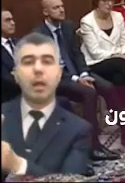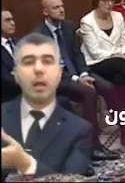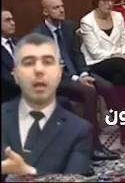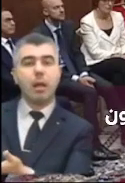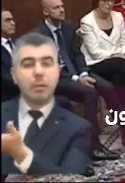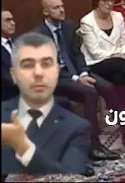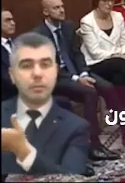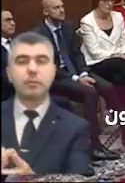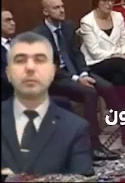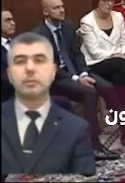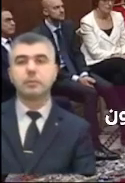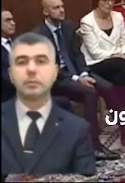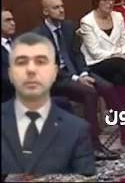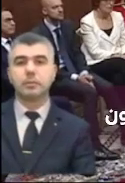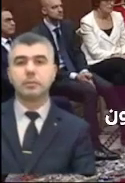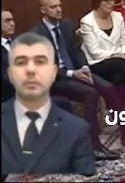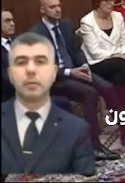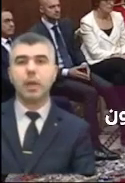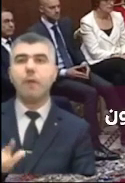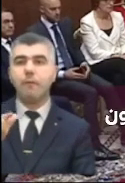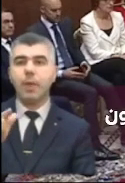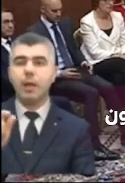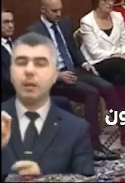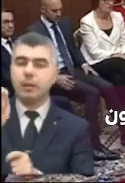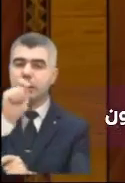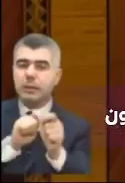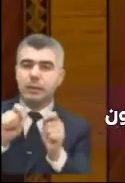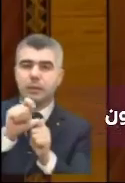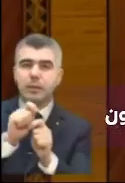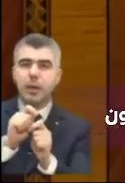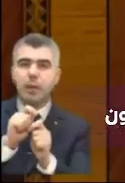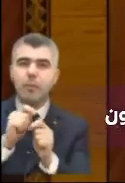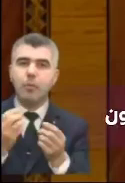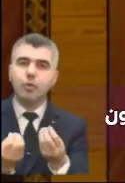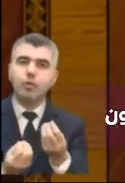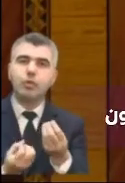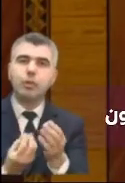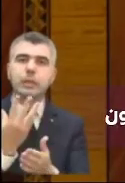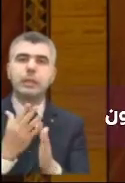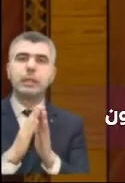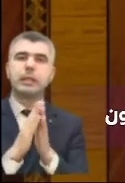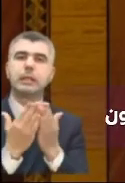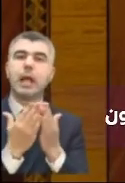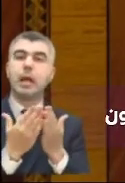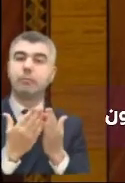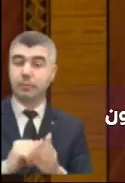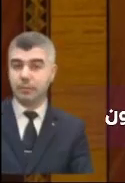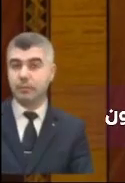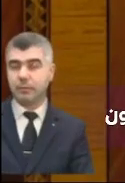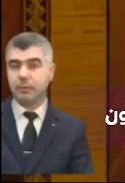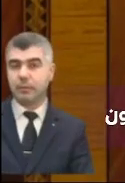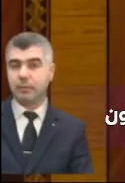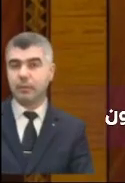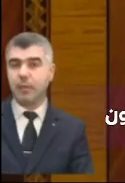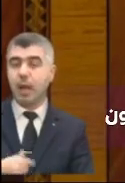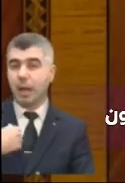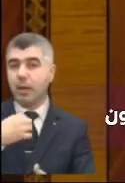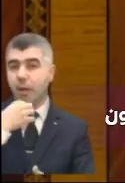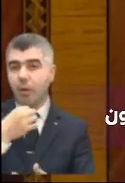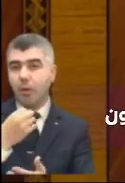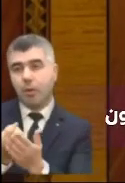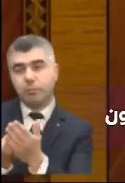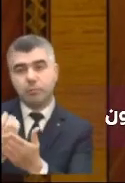مع جلالة الملك محمد السادس قررنا كتابة كتاب جديد معا. أريد